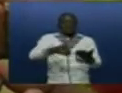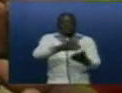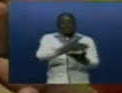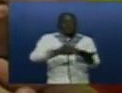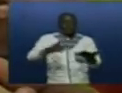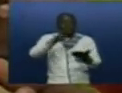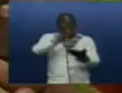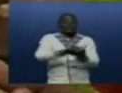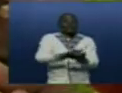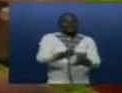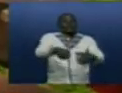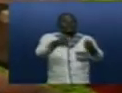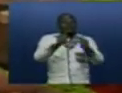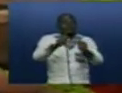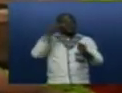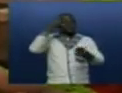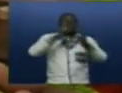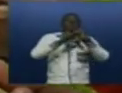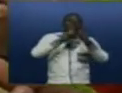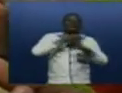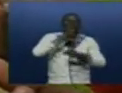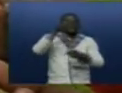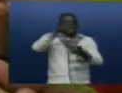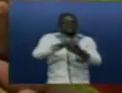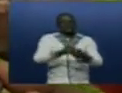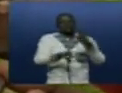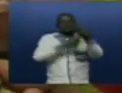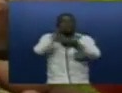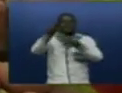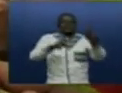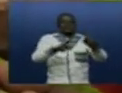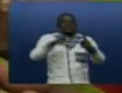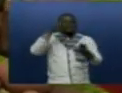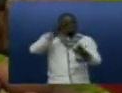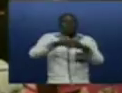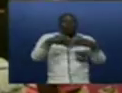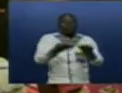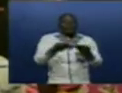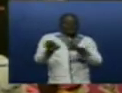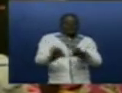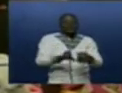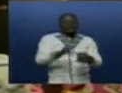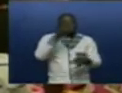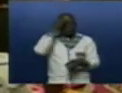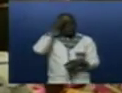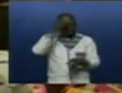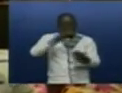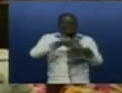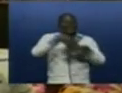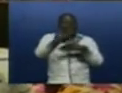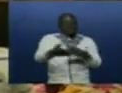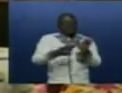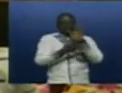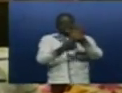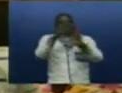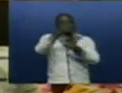accès aux médias, ceux qui ne parlent pas dans l'espace public, comment eux ils ont vécu tout cela? Après cette présentation de